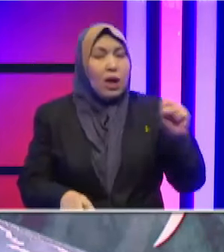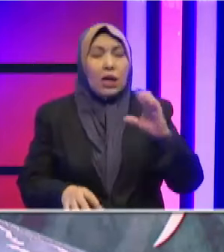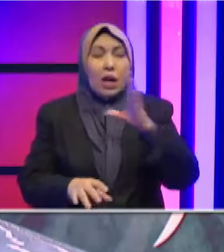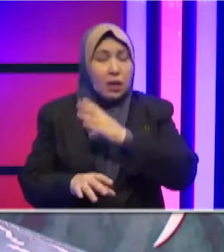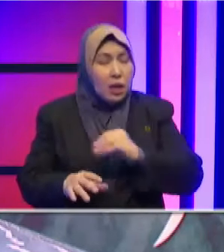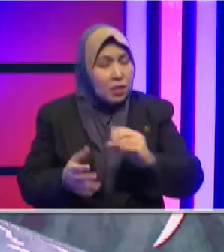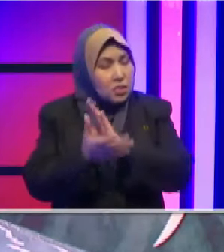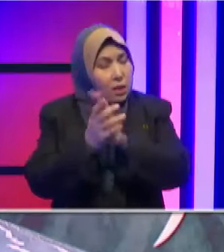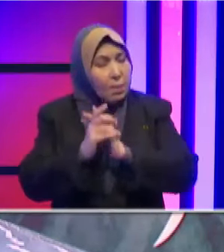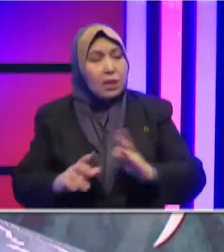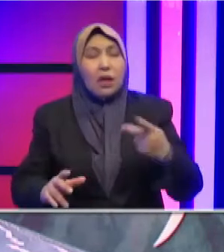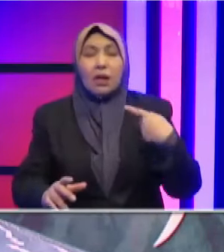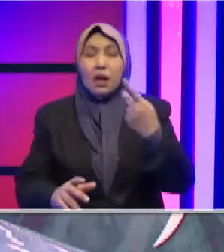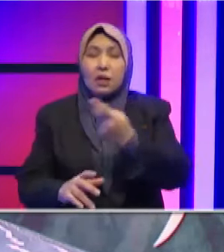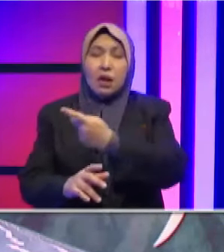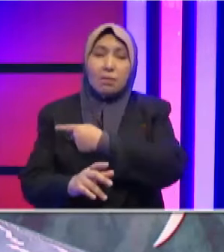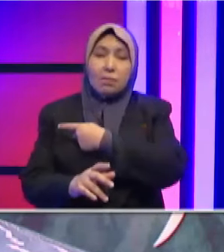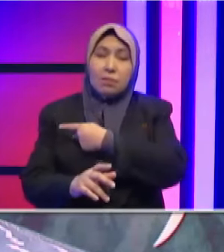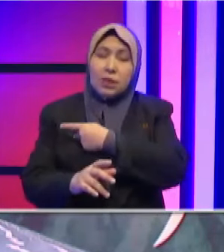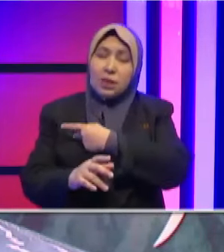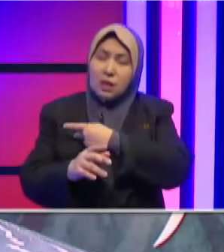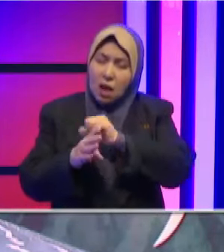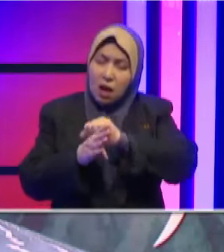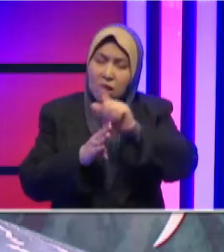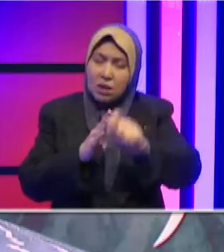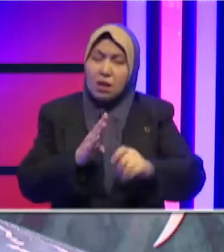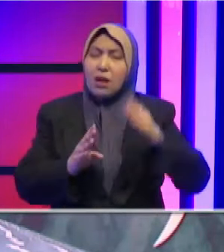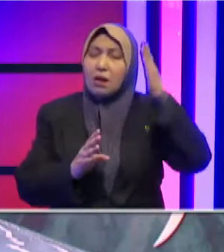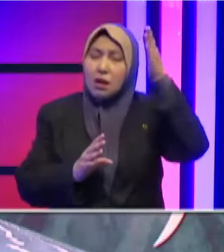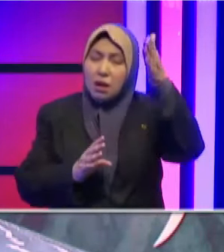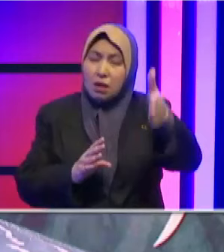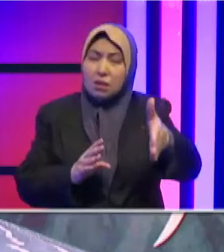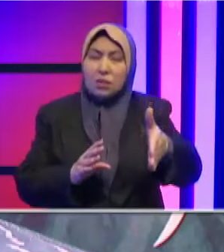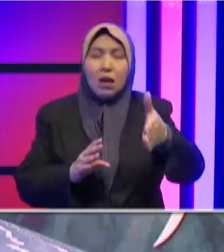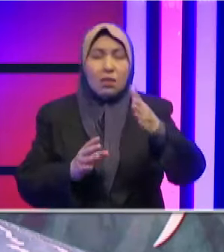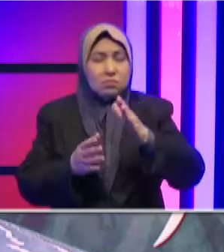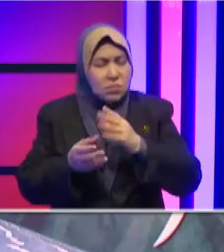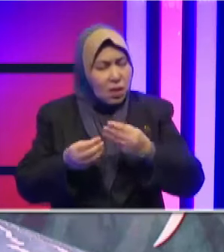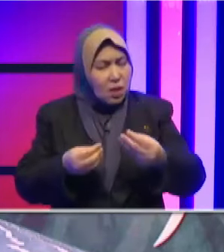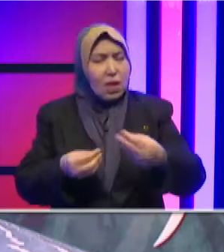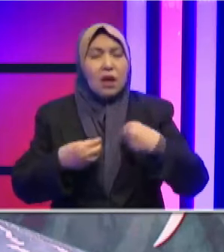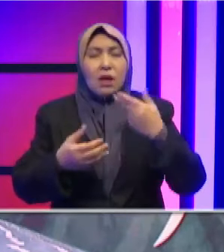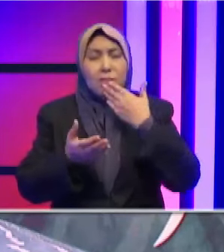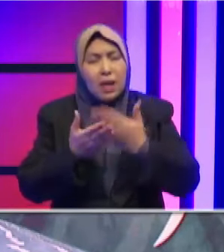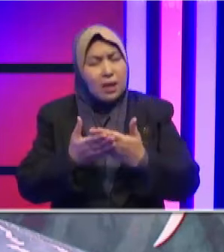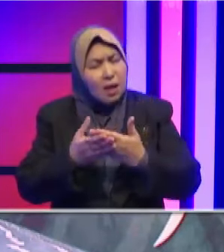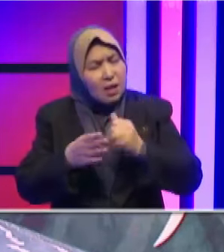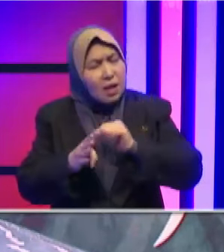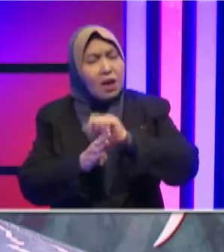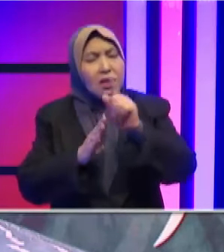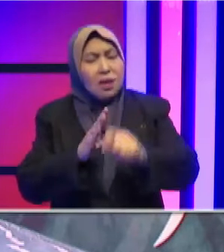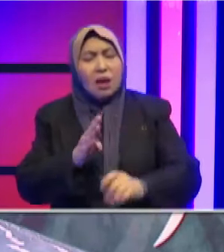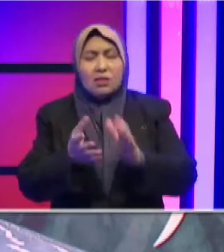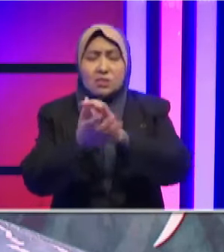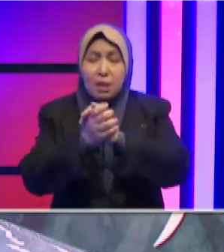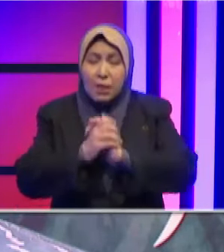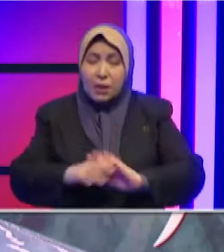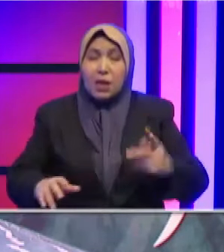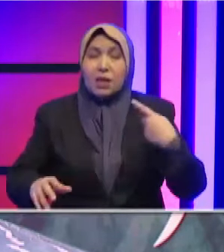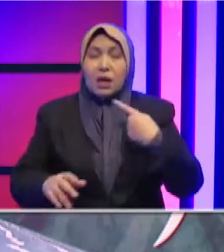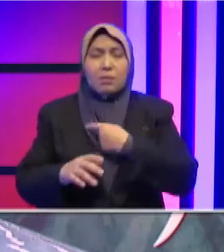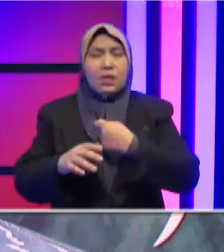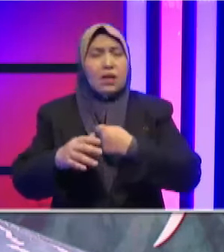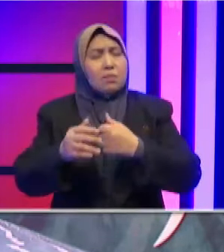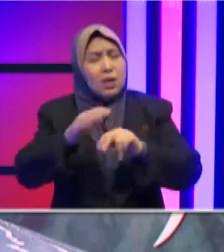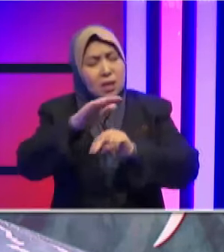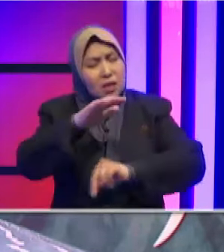Tuhan kami selamatkanlah kami di hari akhirat nanti Ya Allah berikanlah kebaikan kami bisanya ya Allah Sama kalah kami DVD